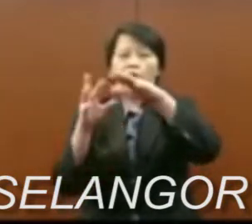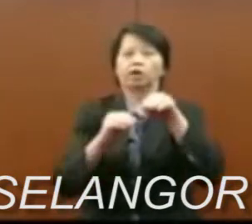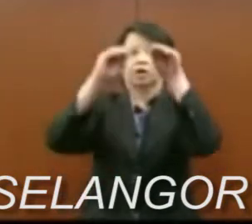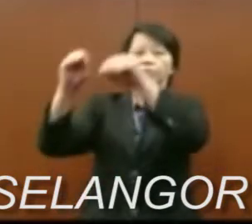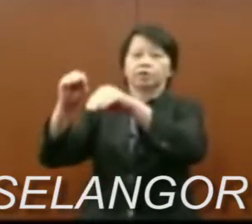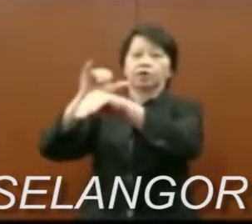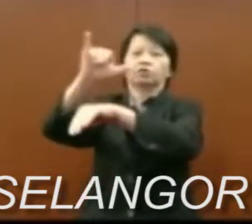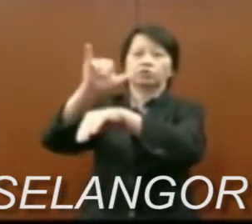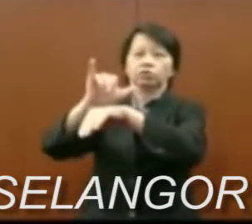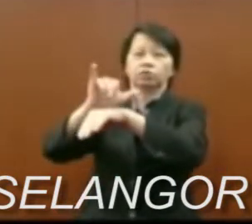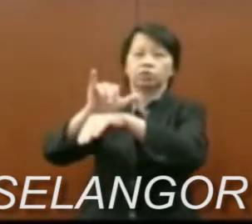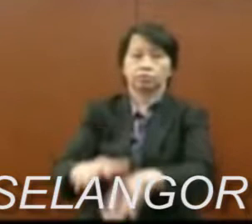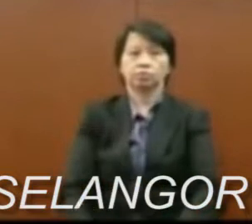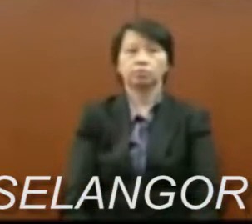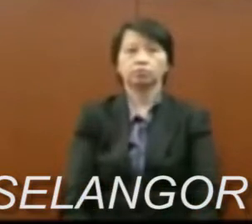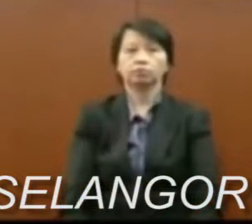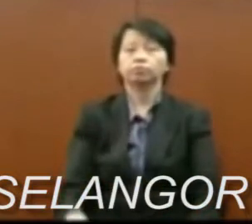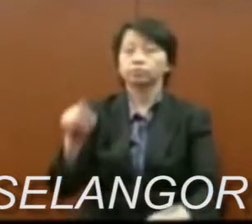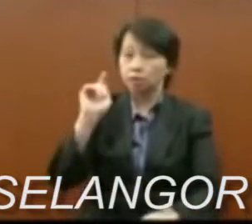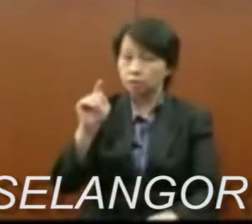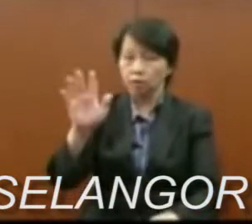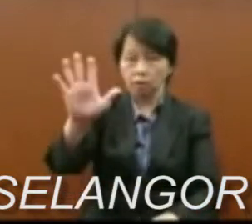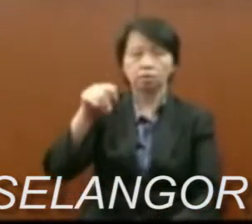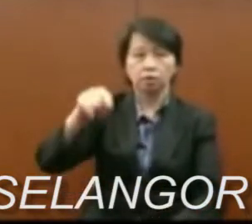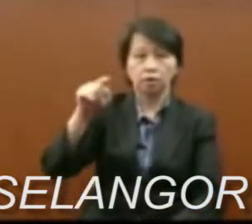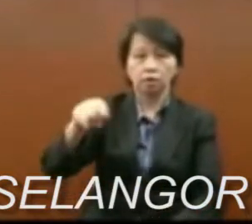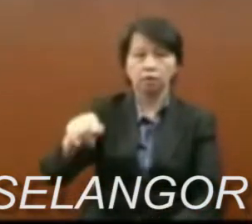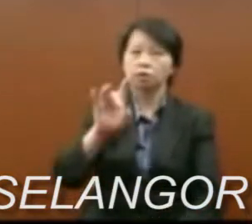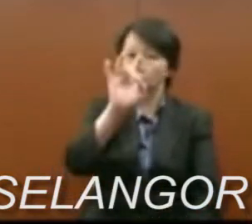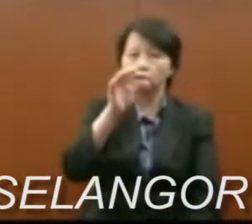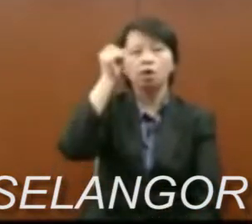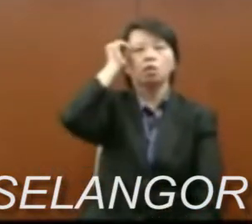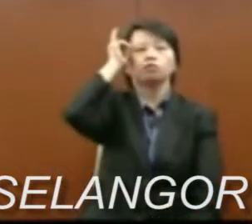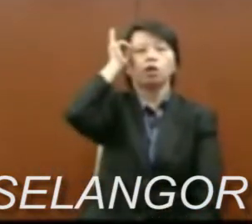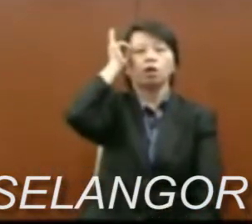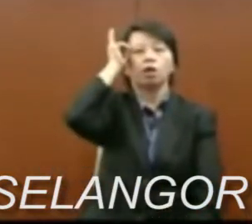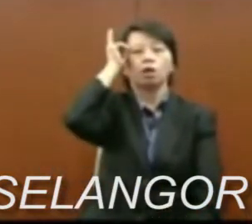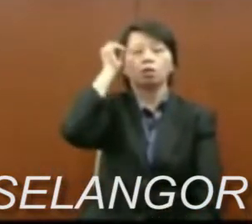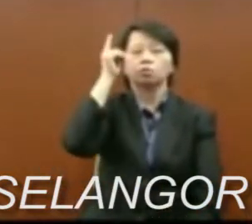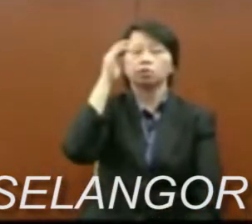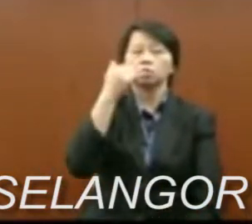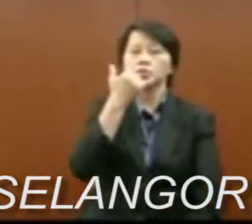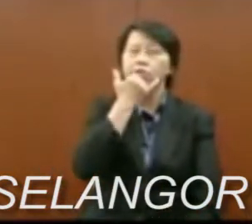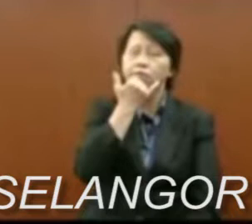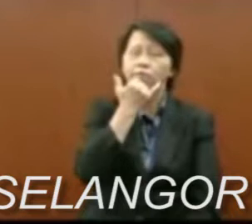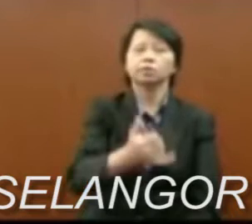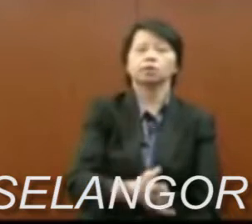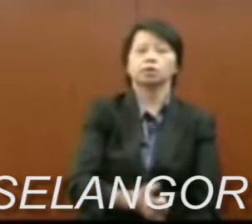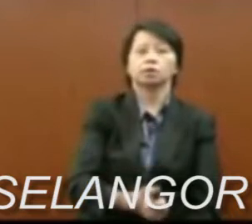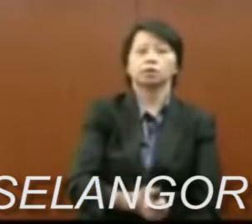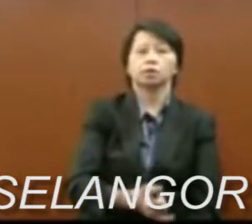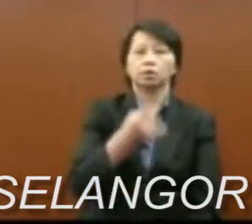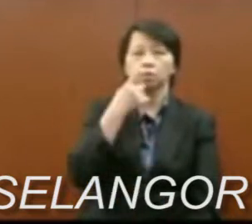duduk dekat syurga. Ya Muhammad, tuan di mana? Ini satu kefahaman yang sangat salah yang sekarang ini